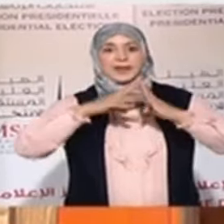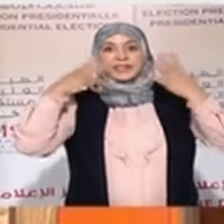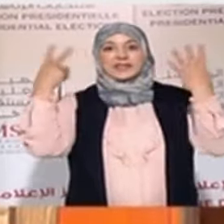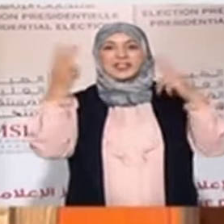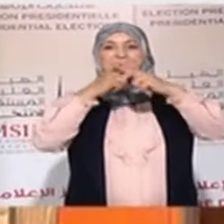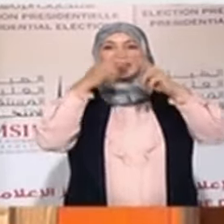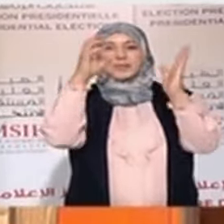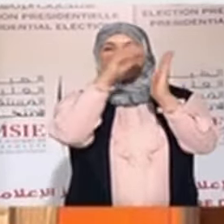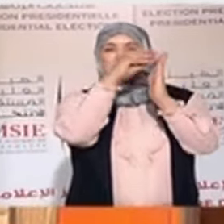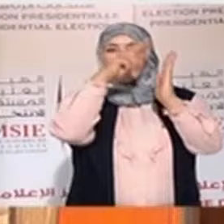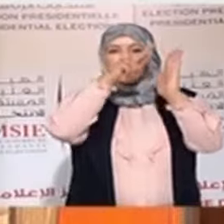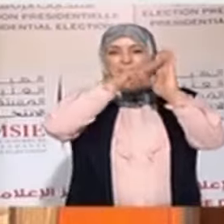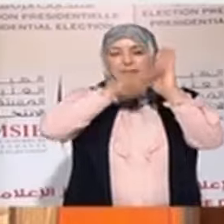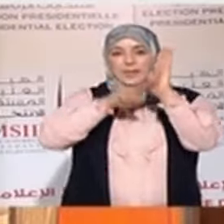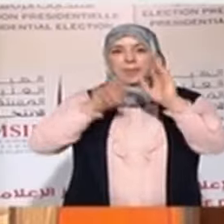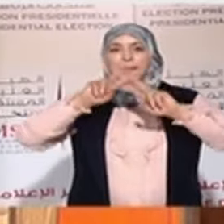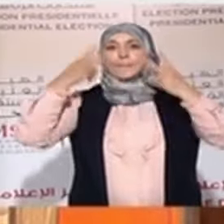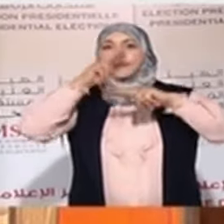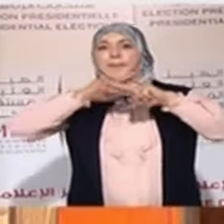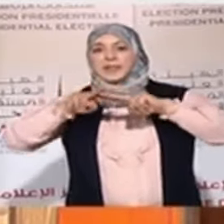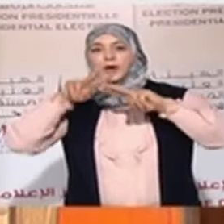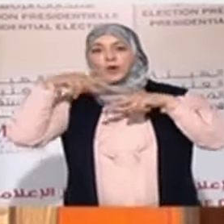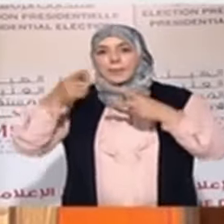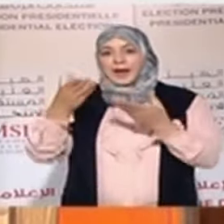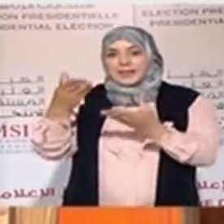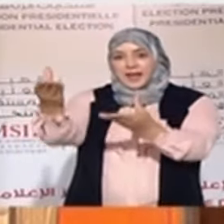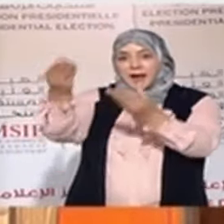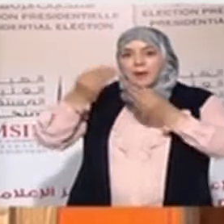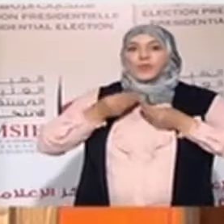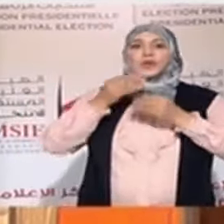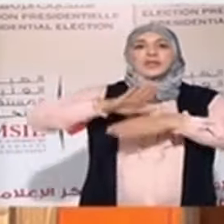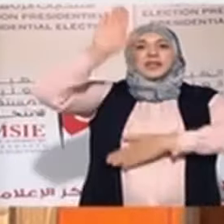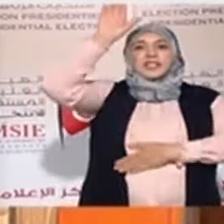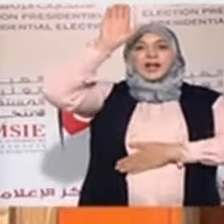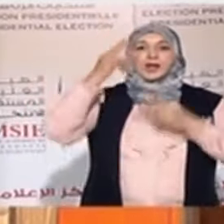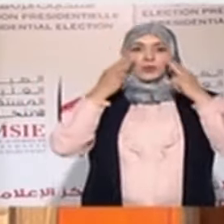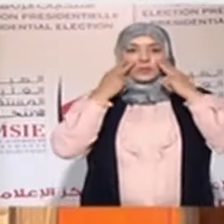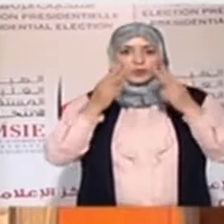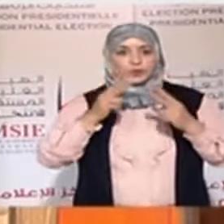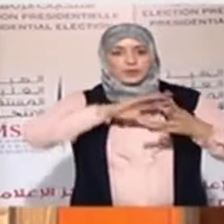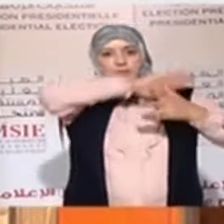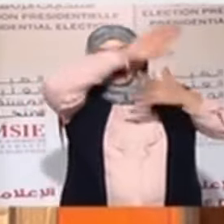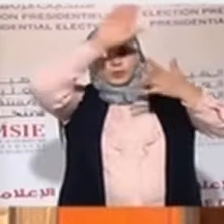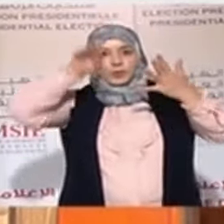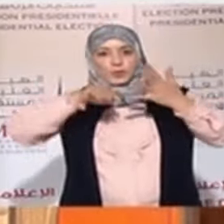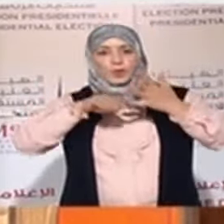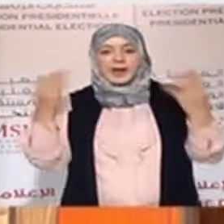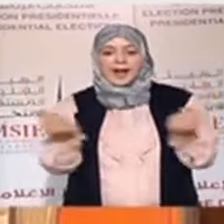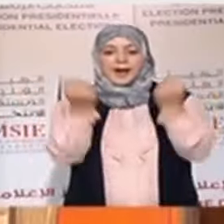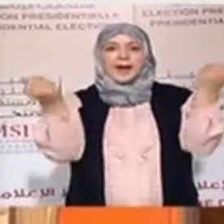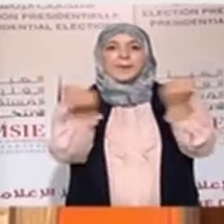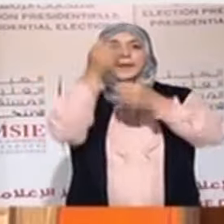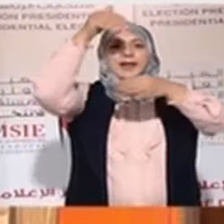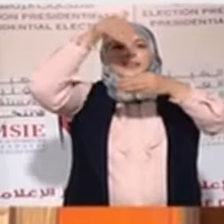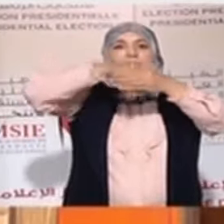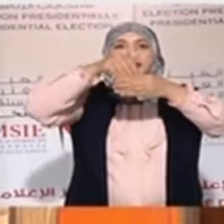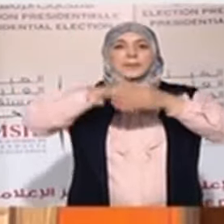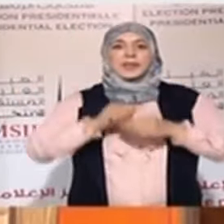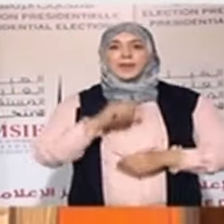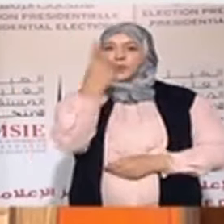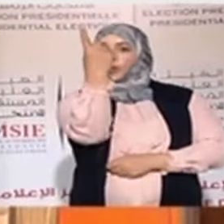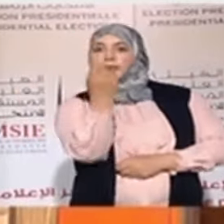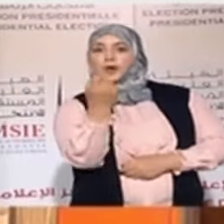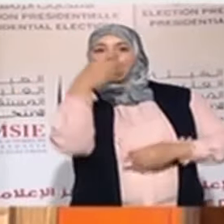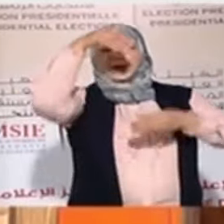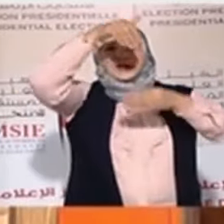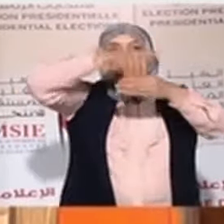الانتخابي ومروراً بفترة قبول الترشحات والبت فيها ووصولاً إلى فترة الحملة الانتخابية ويوم